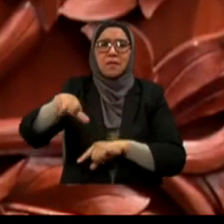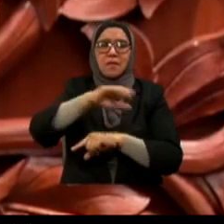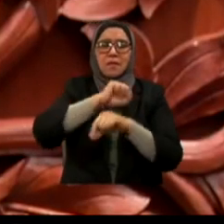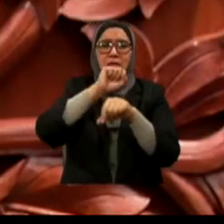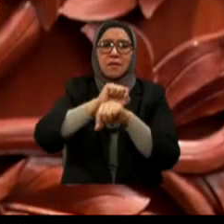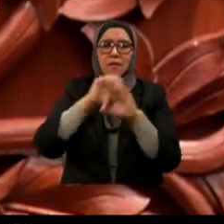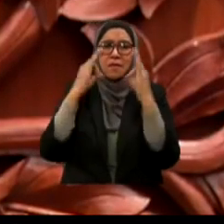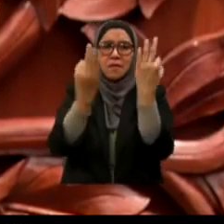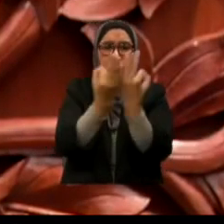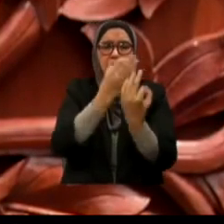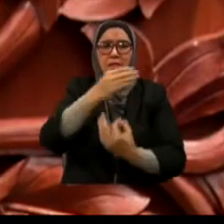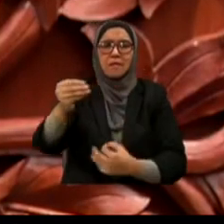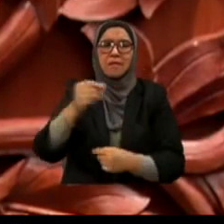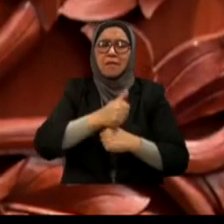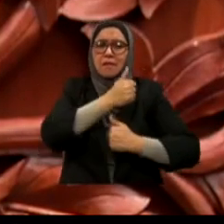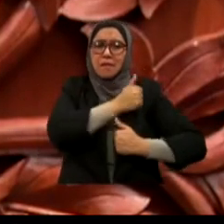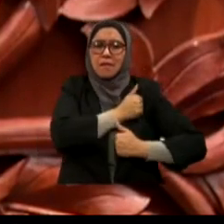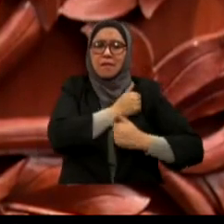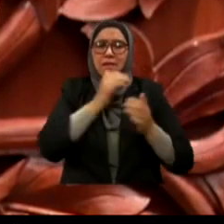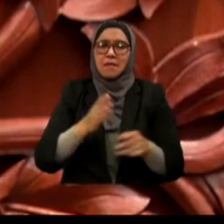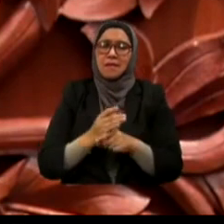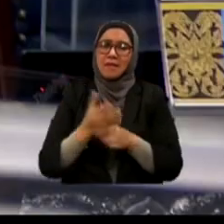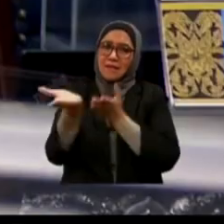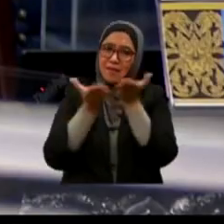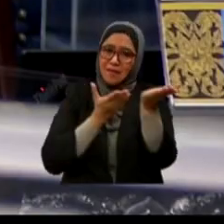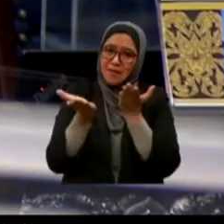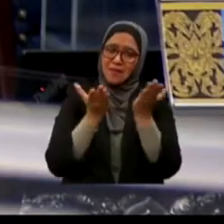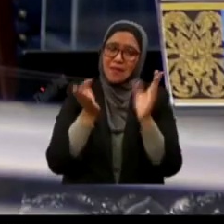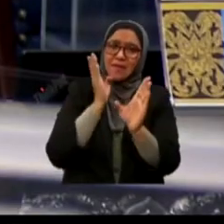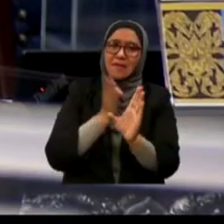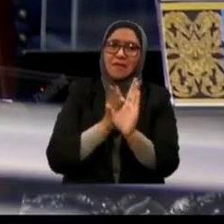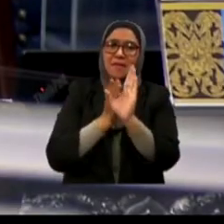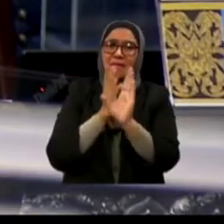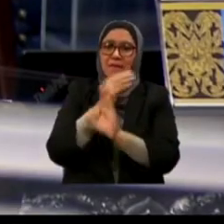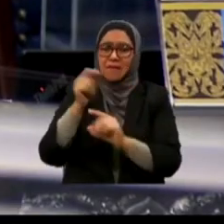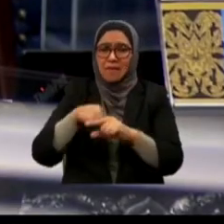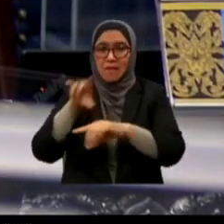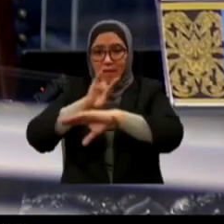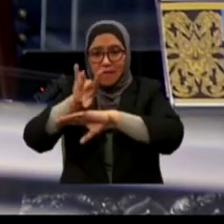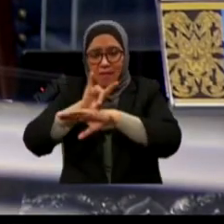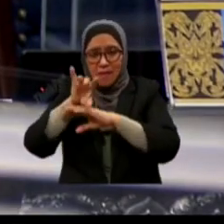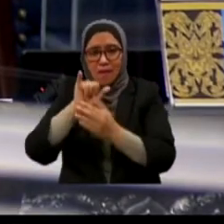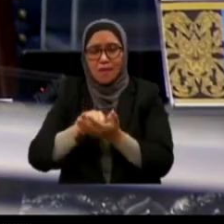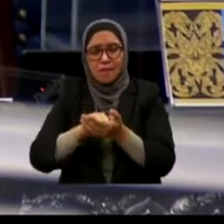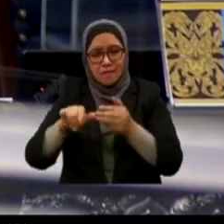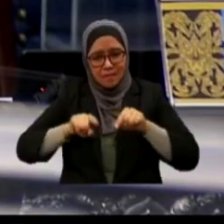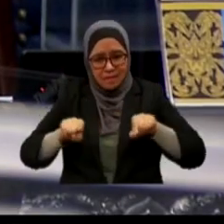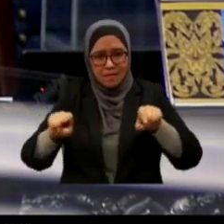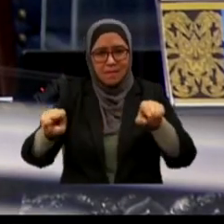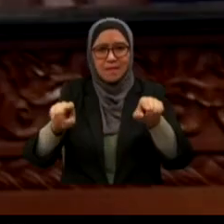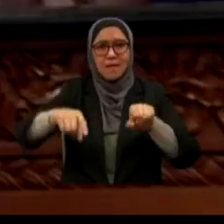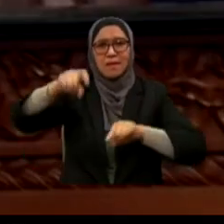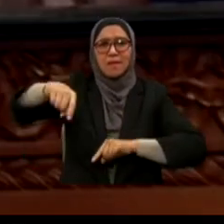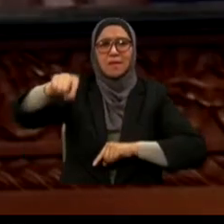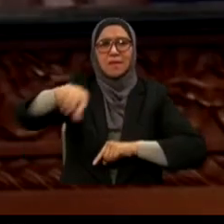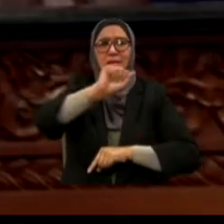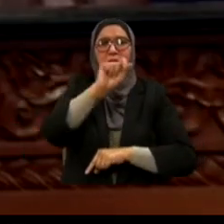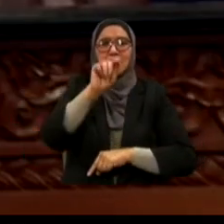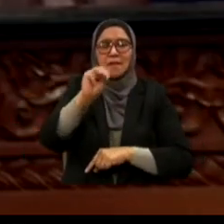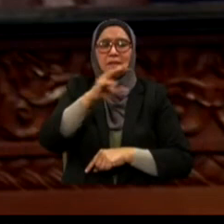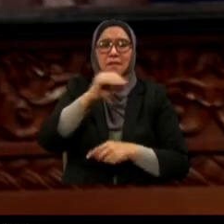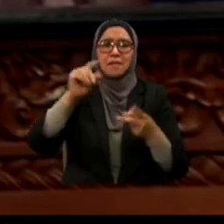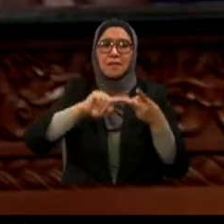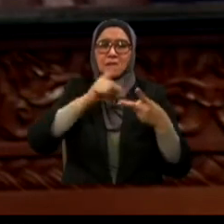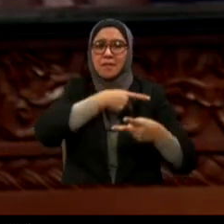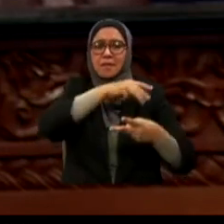peringatan sekolah jin dan konseling yang diberikan adalah selari dengan kepulauan etiam dan kementerian untuk memantau